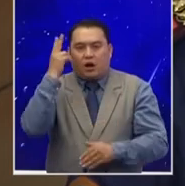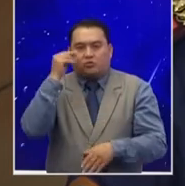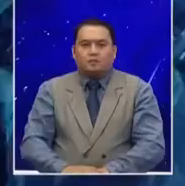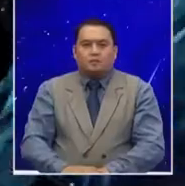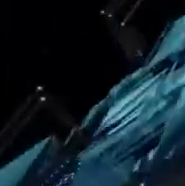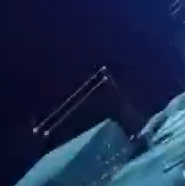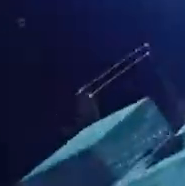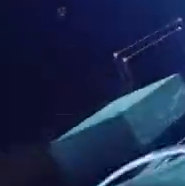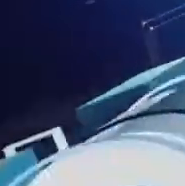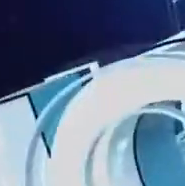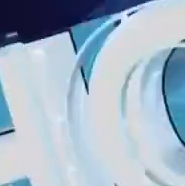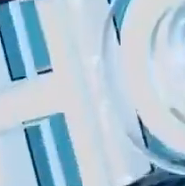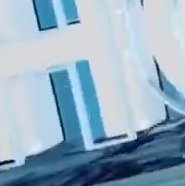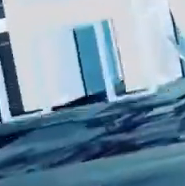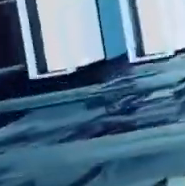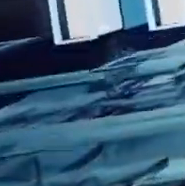пожаров.